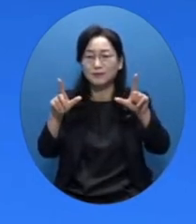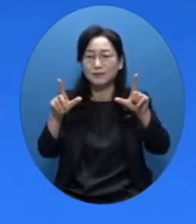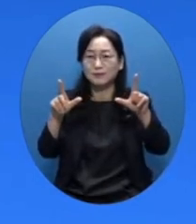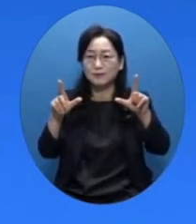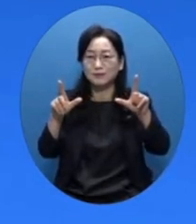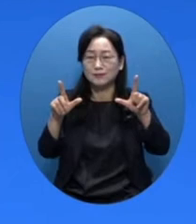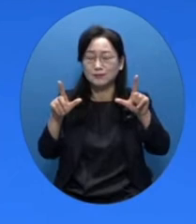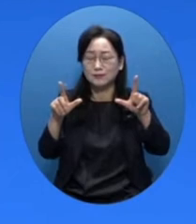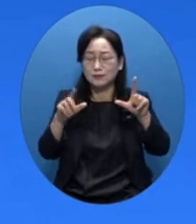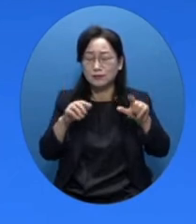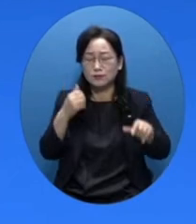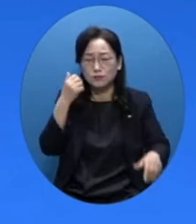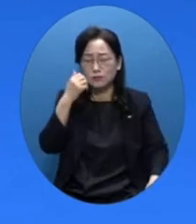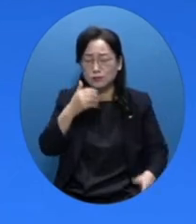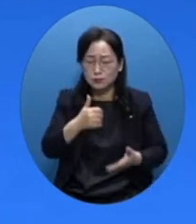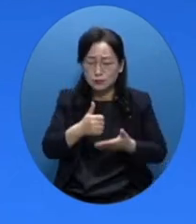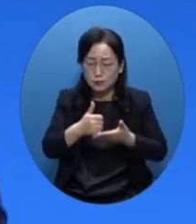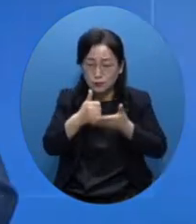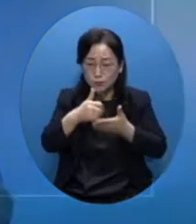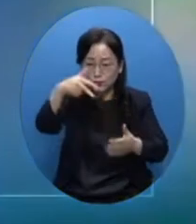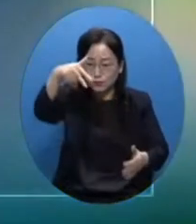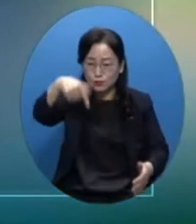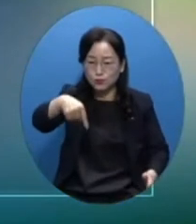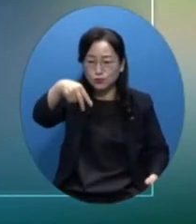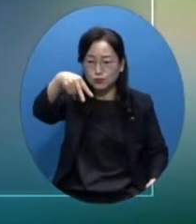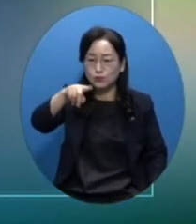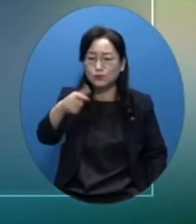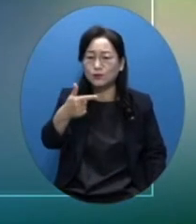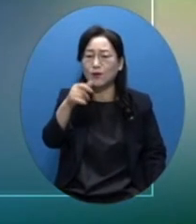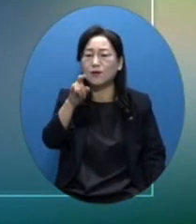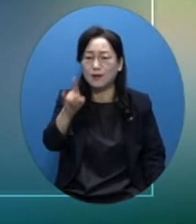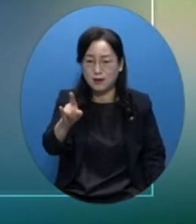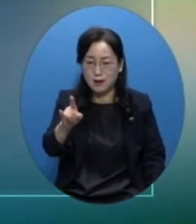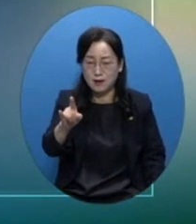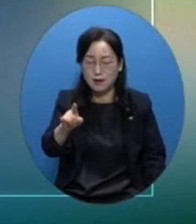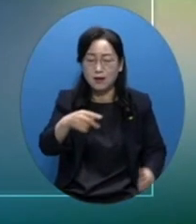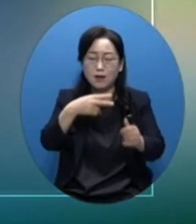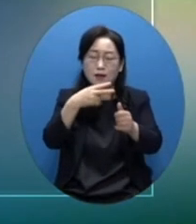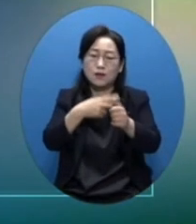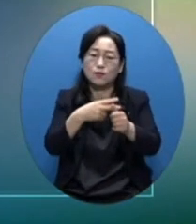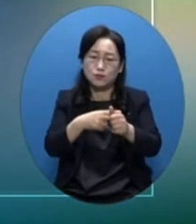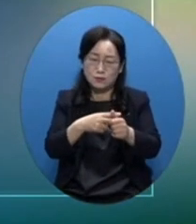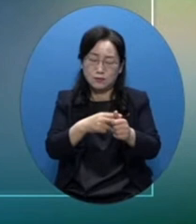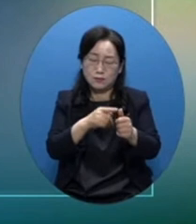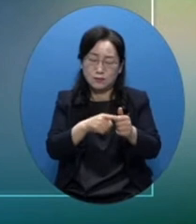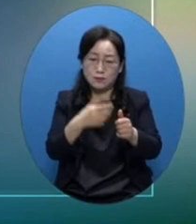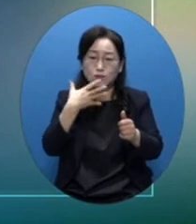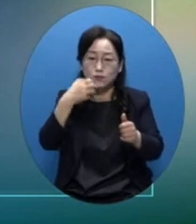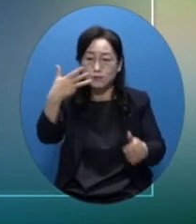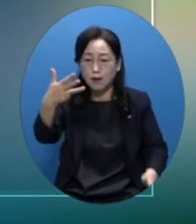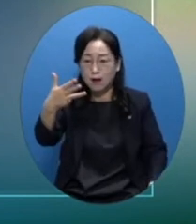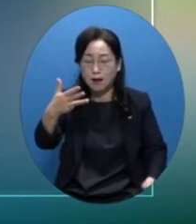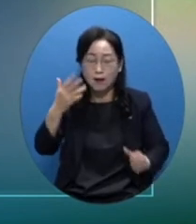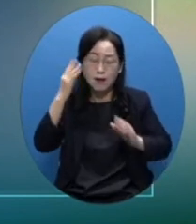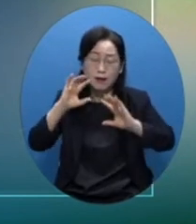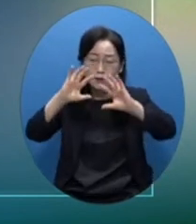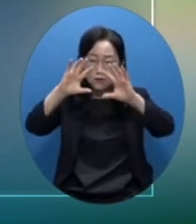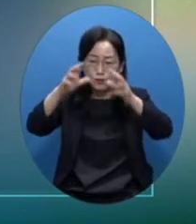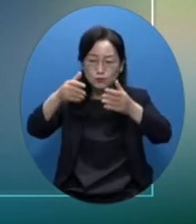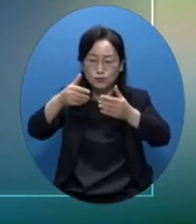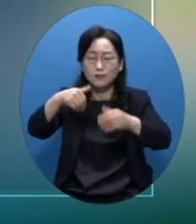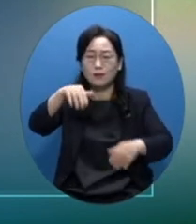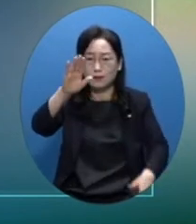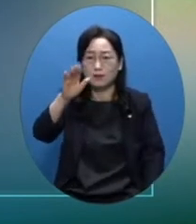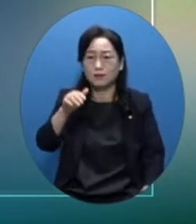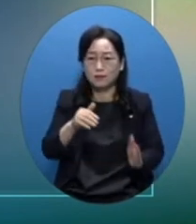제가 존경하는 주선해 교수님이 98 서로 세상을 떠나 천국에 가셨습니다 우리나라의